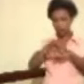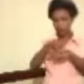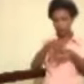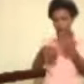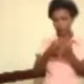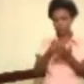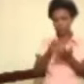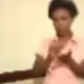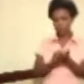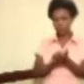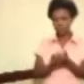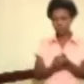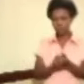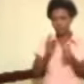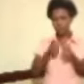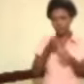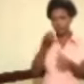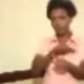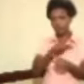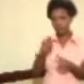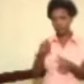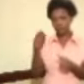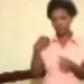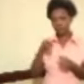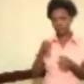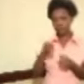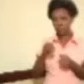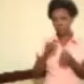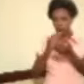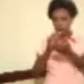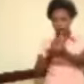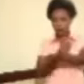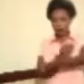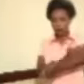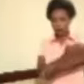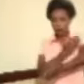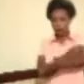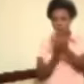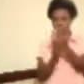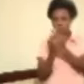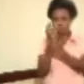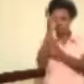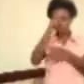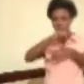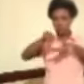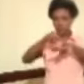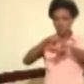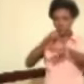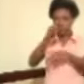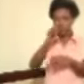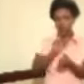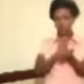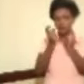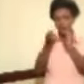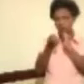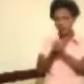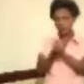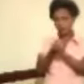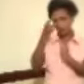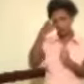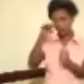situation. Premièrement, nous gagnons volume de production nationale là. Deuxièmement, nous gagnons changement dans la consommation de